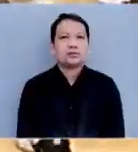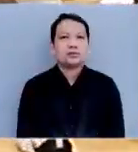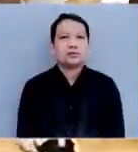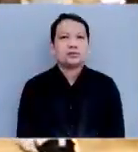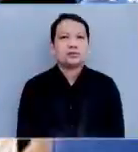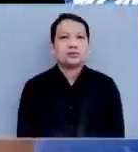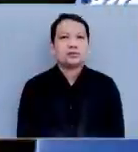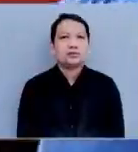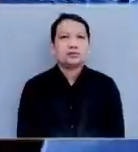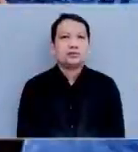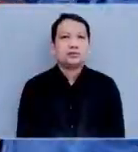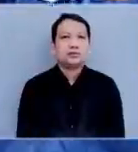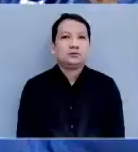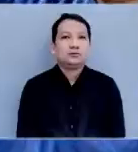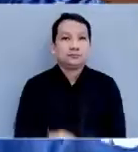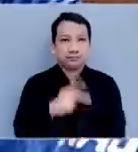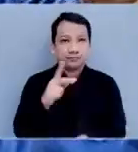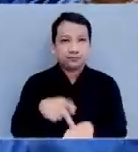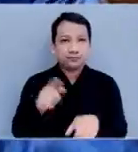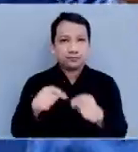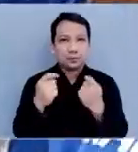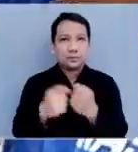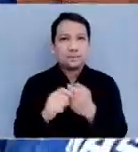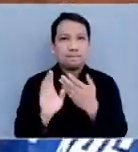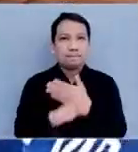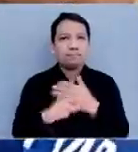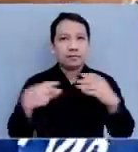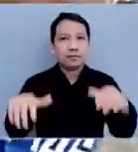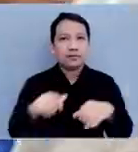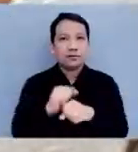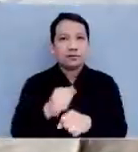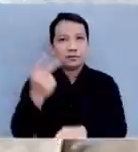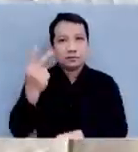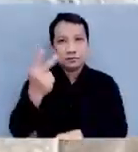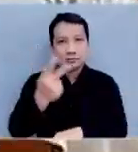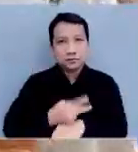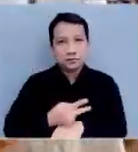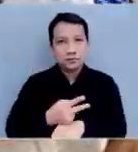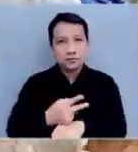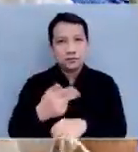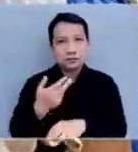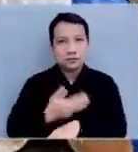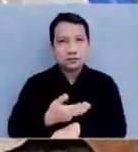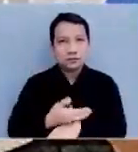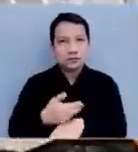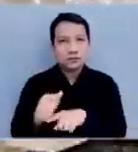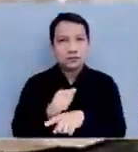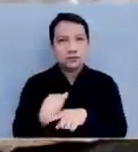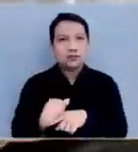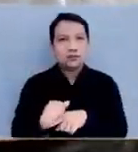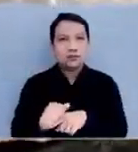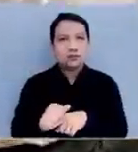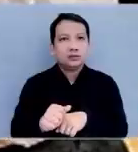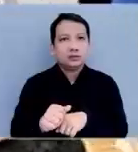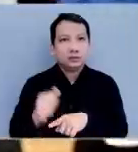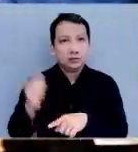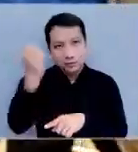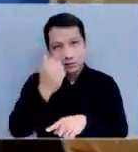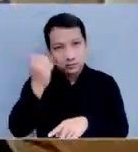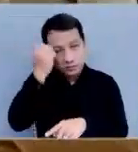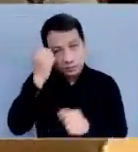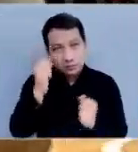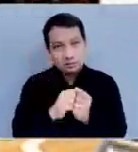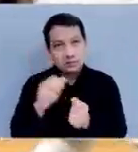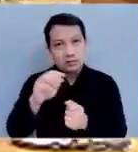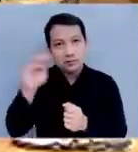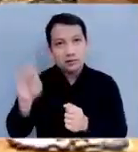Balik hardcourt na ulit ang Gilas Pilipinas pagkatapos lang ng dalawang araw na pahinga nila mula sa training camp sa Europa. Present sa Meralco Gym